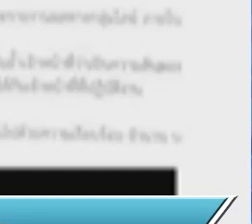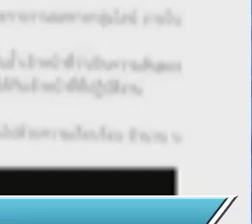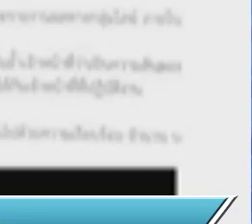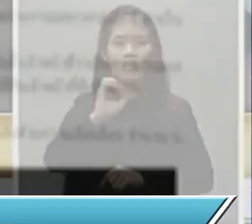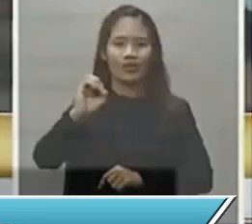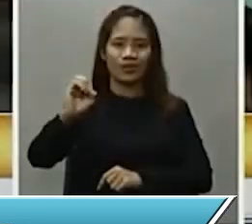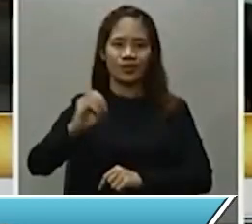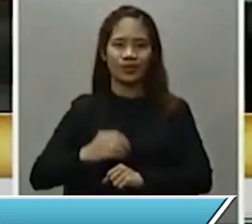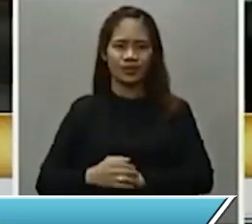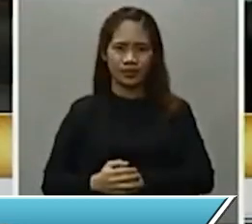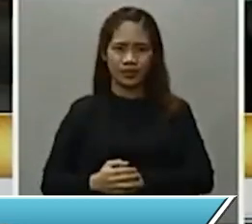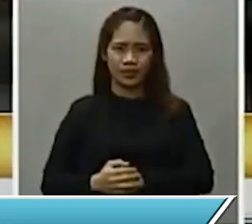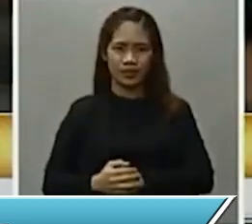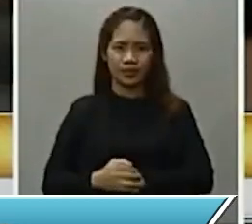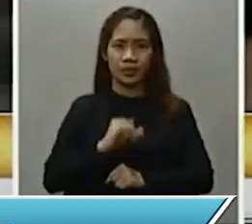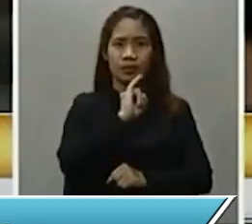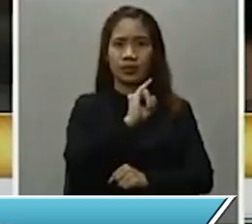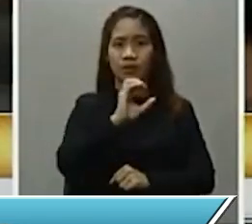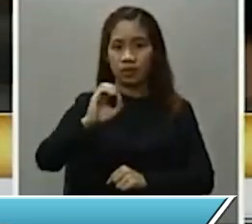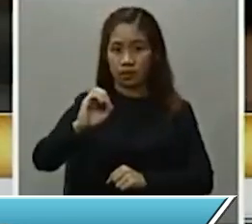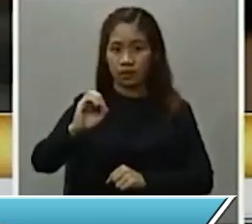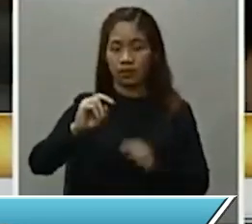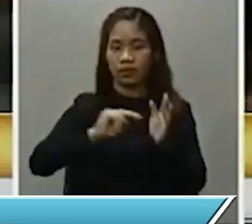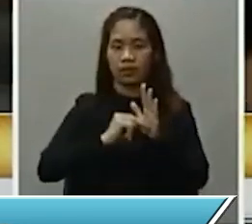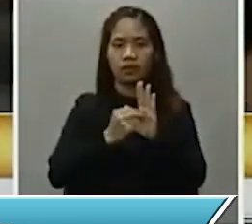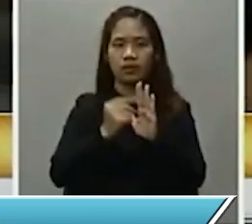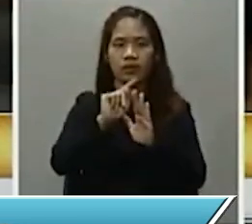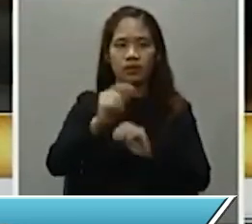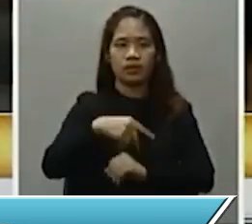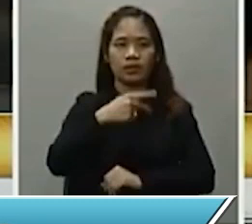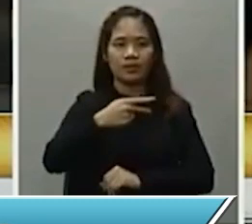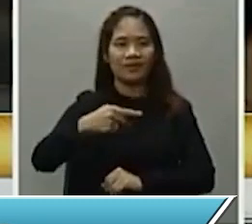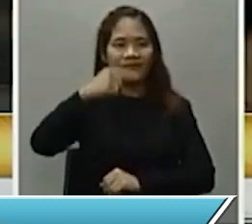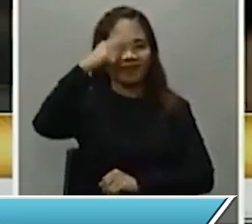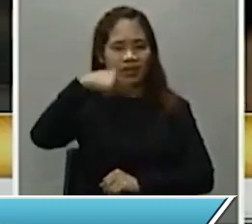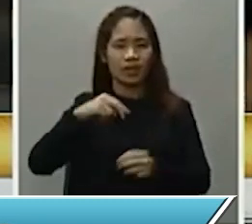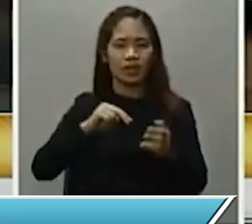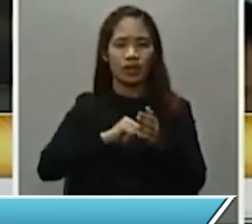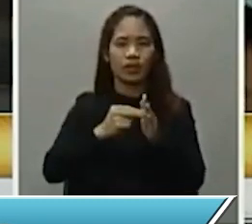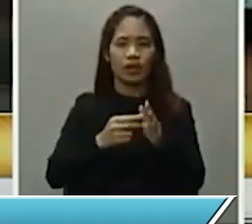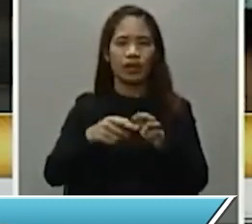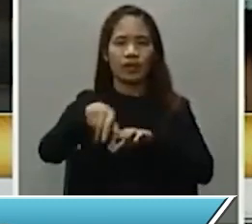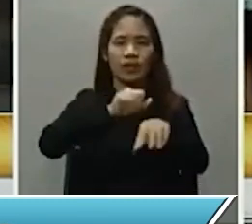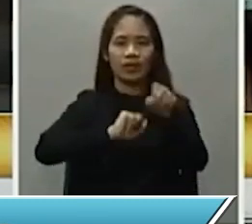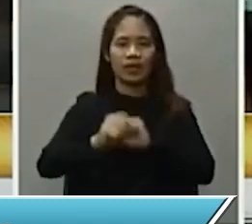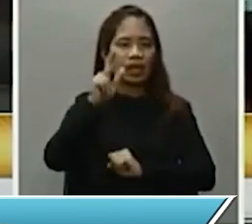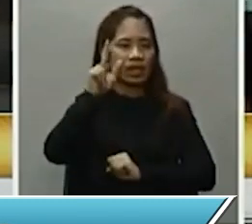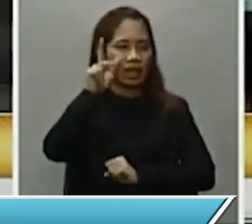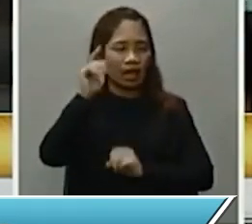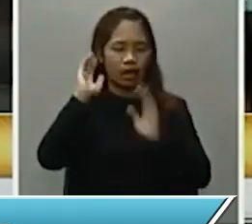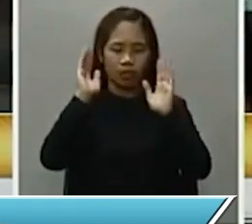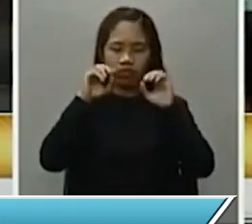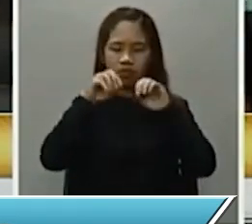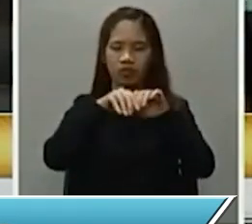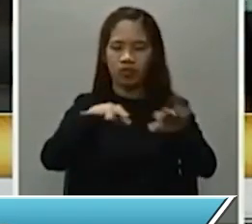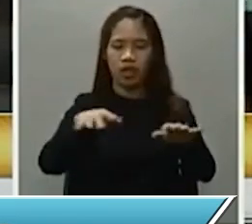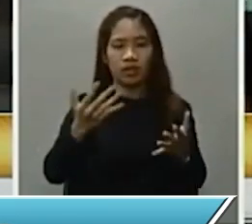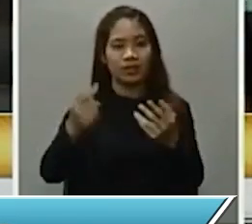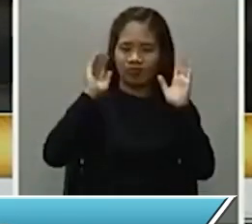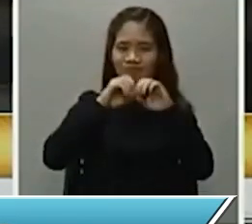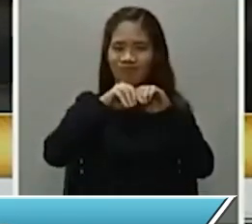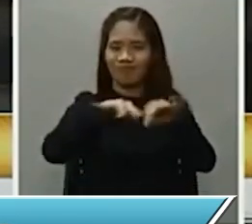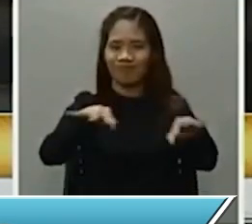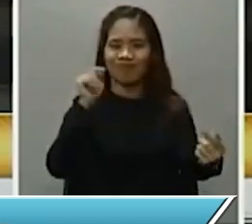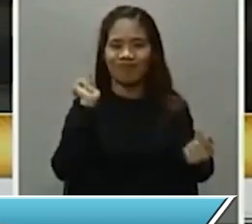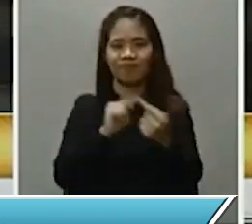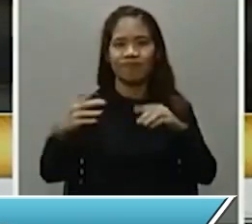IO กลับใจมาเผยเรื่องนี้เดี๋ยวเราลองไปฟังคลิปนะคะทั้งการอภิปรายของคุณวิโรจน์แล้วก็คลิป